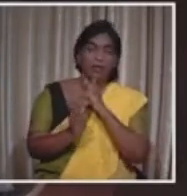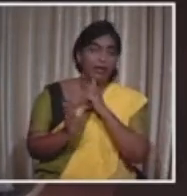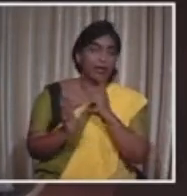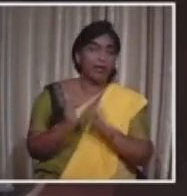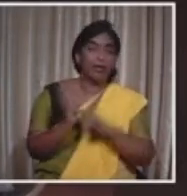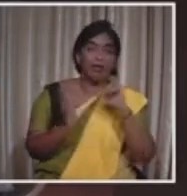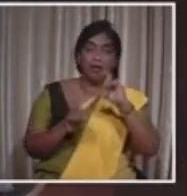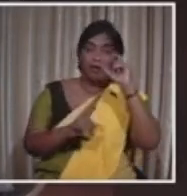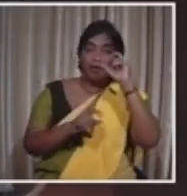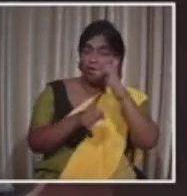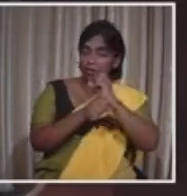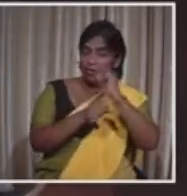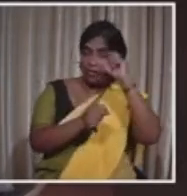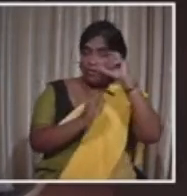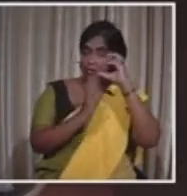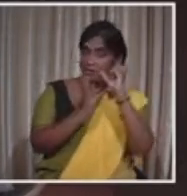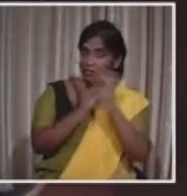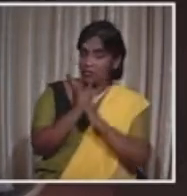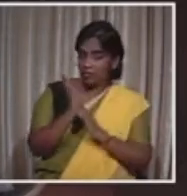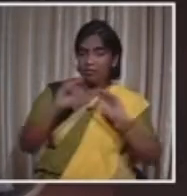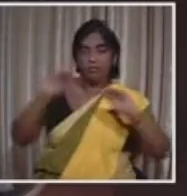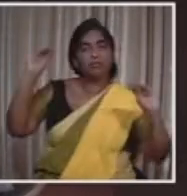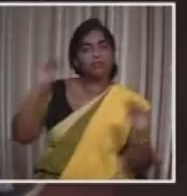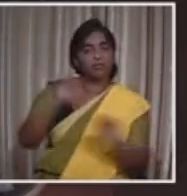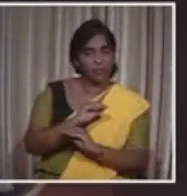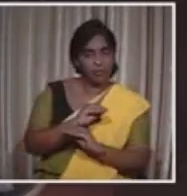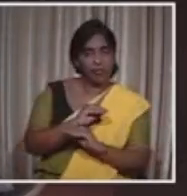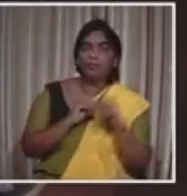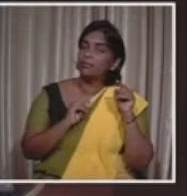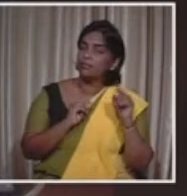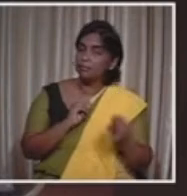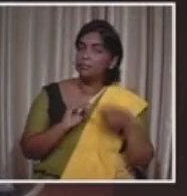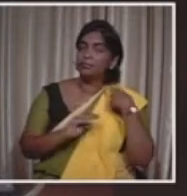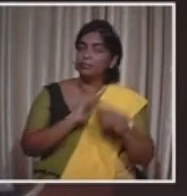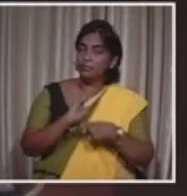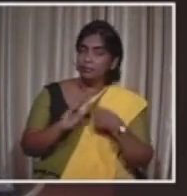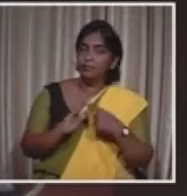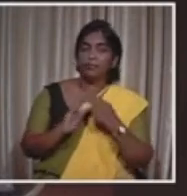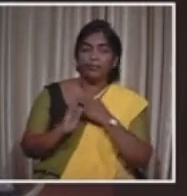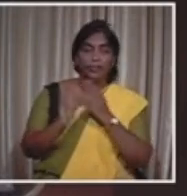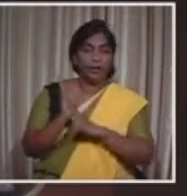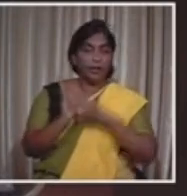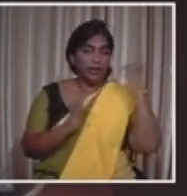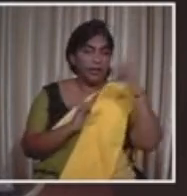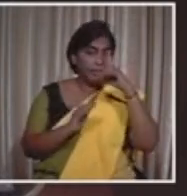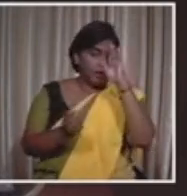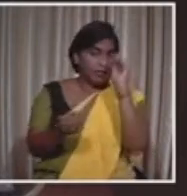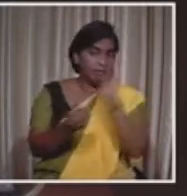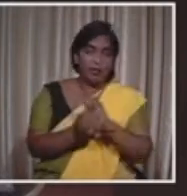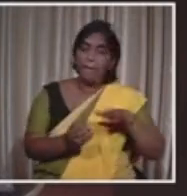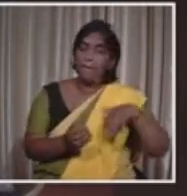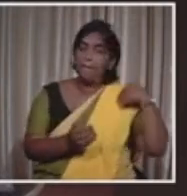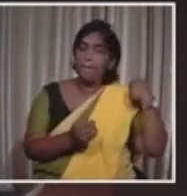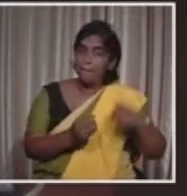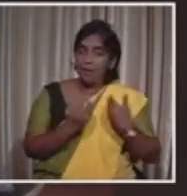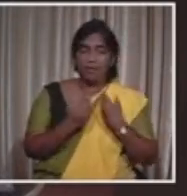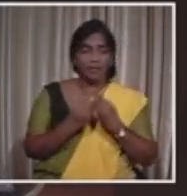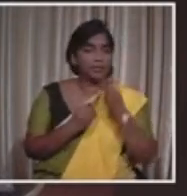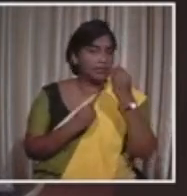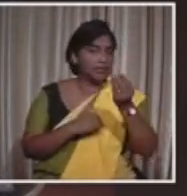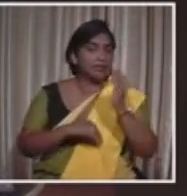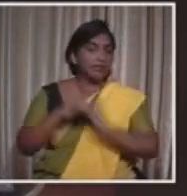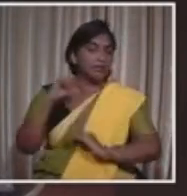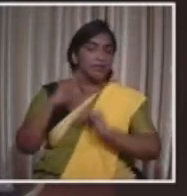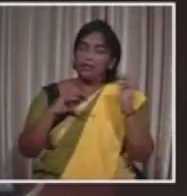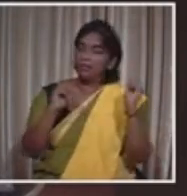ව්‍යවස්ථාවටම මේ සංශෝධනය හරහා ඇතුල් කරලා මේ රටේ ජාතික ආරක්ෂාවට මුල්තැන ලබා දෙන